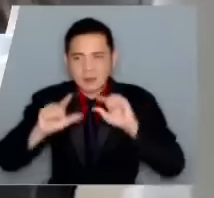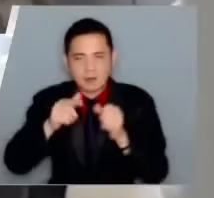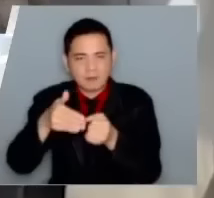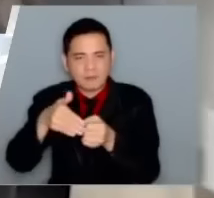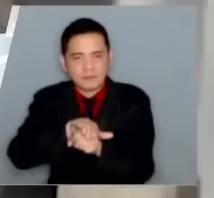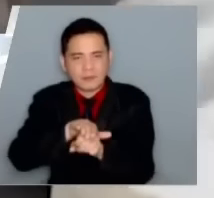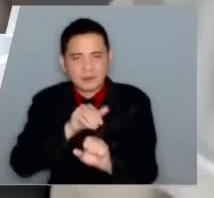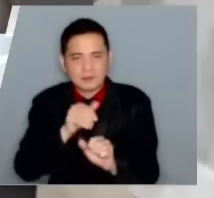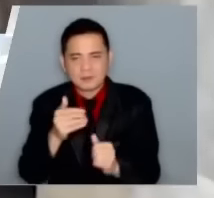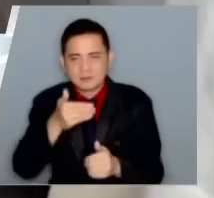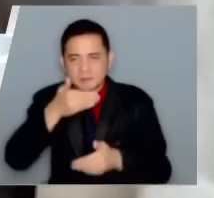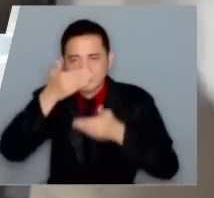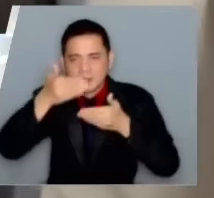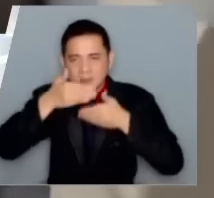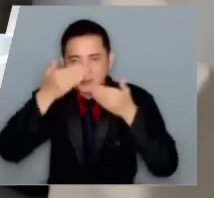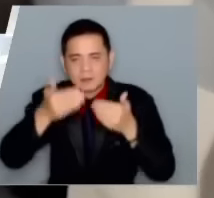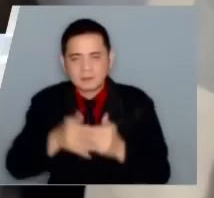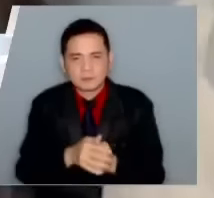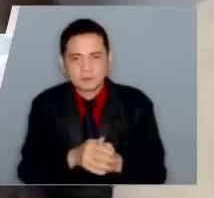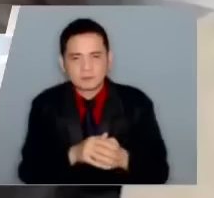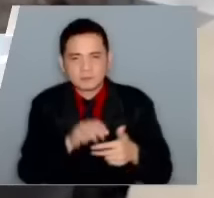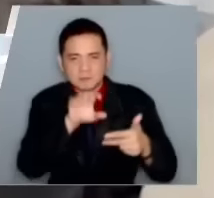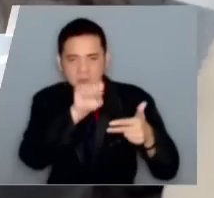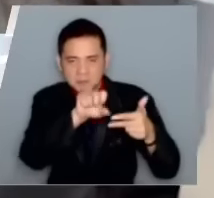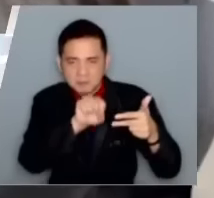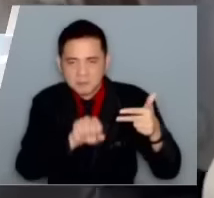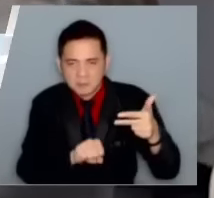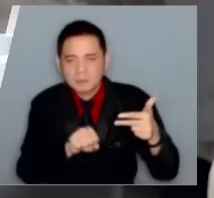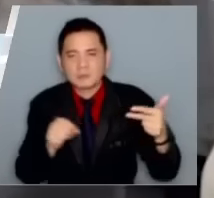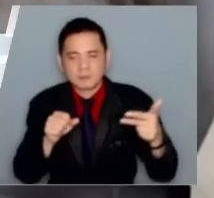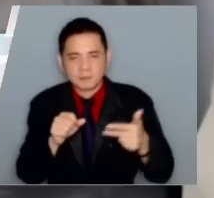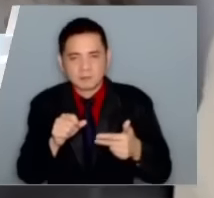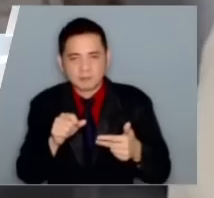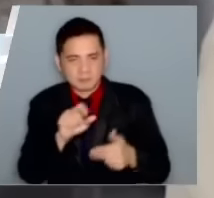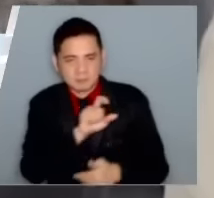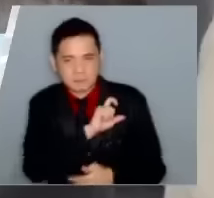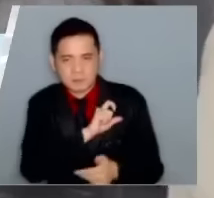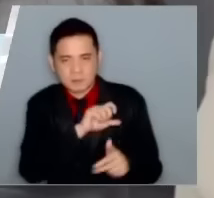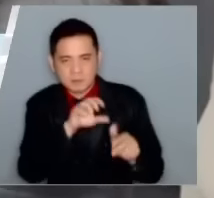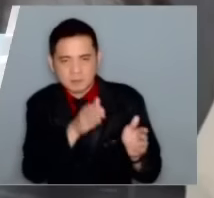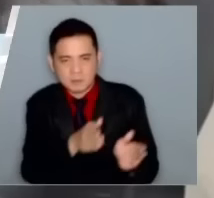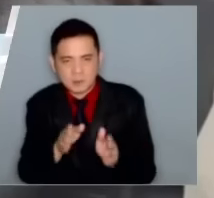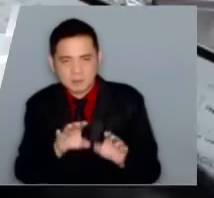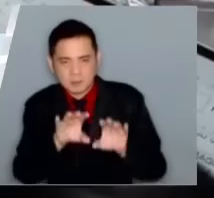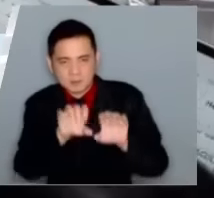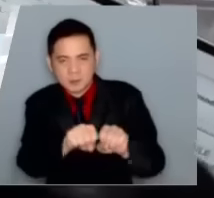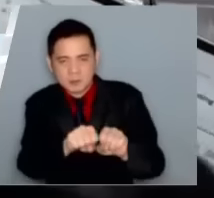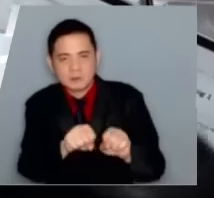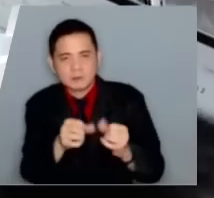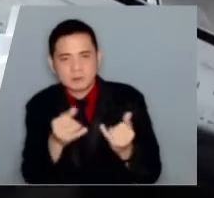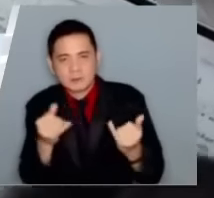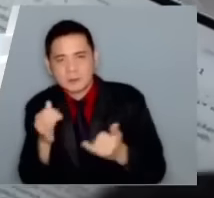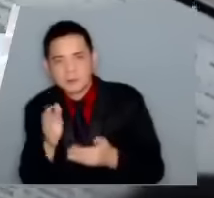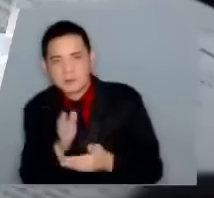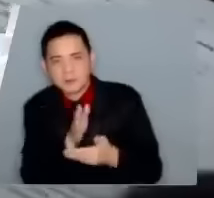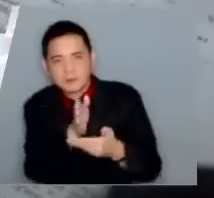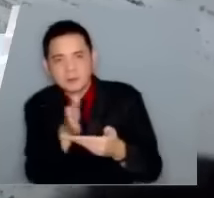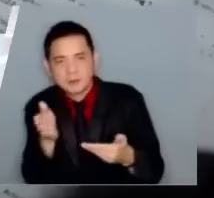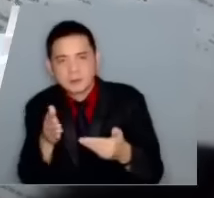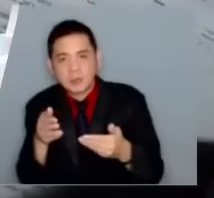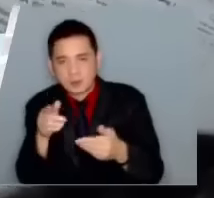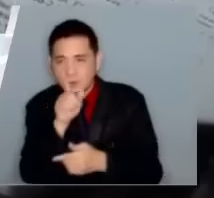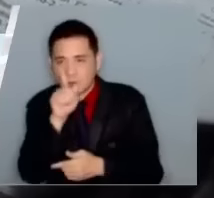babaeng suspect sa ikinasang bypass operation sa mismong lugar kaya ikinasa ang pagsalakay sa laboratorio. Narecover sa laboratorio ang